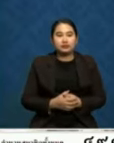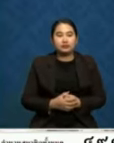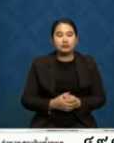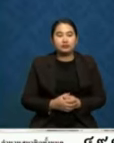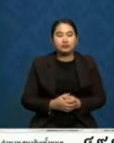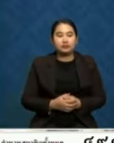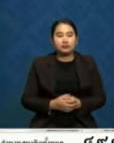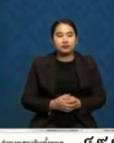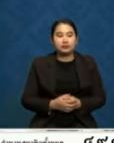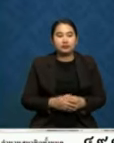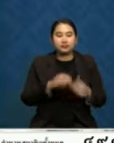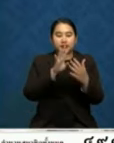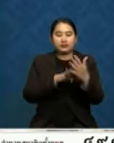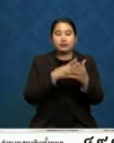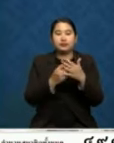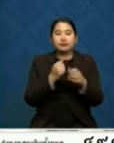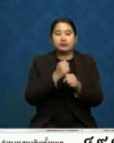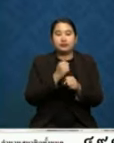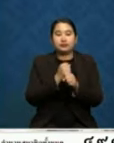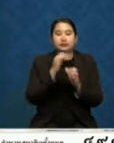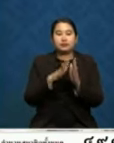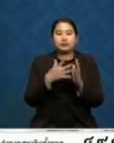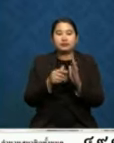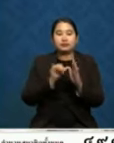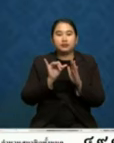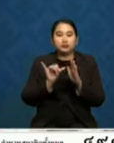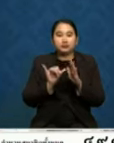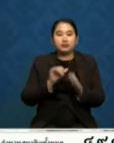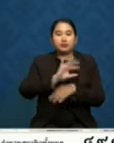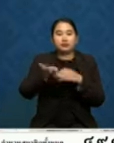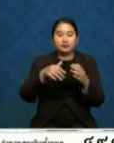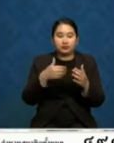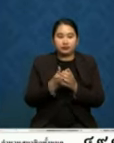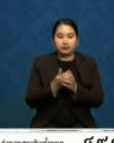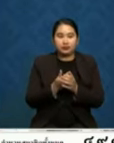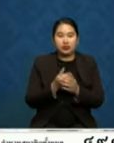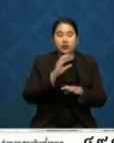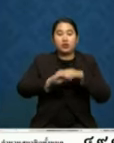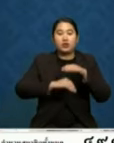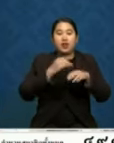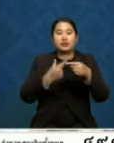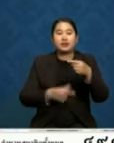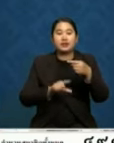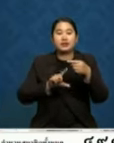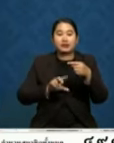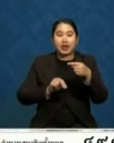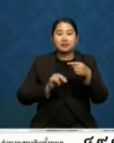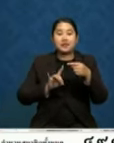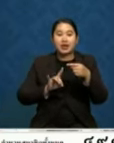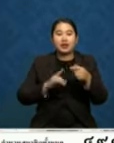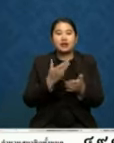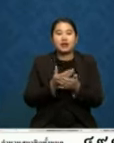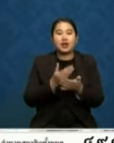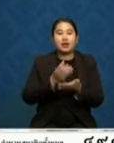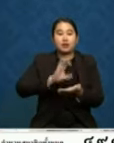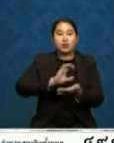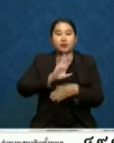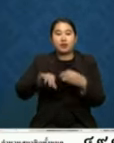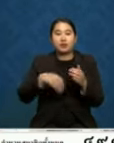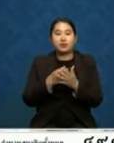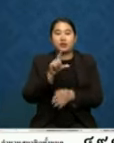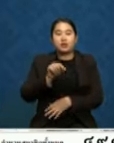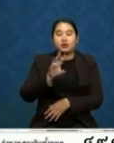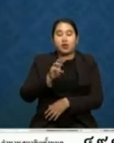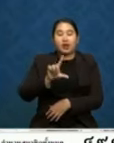ในส่วนของแผนงานยุทธศาสตร์นะครับมีทั้งหมด38โครงการใช้งบประมาณทั้งหมด